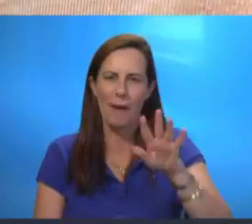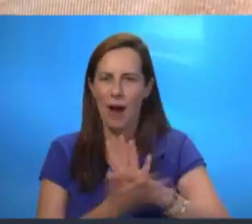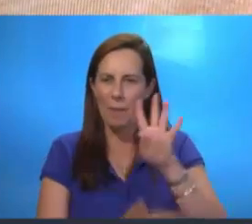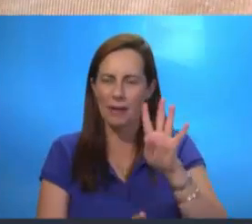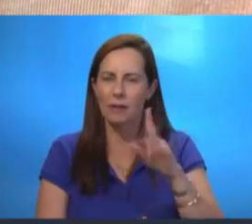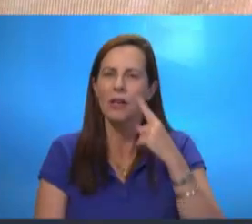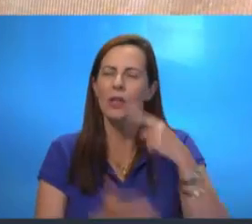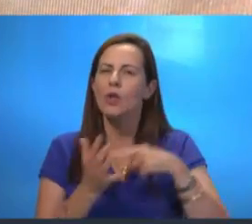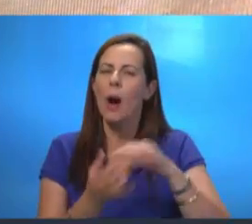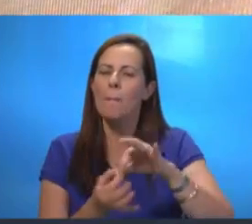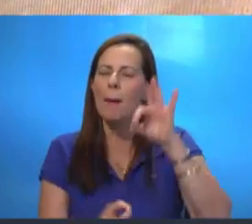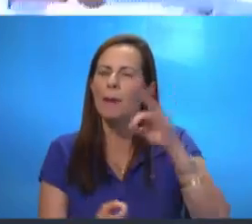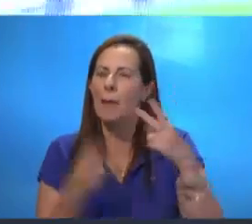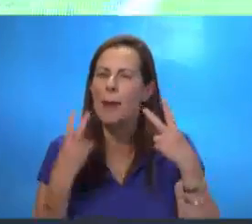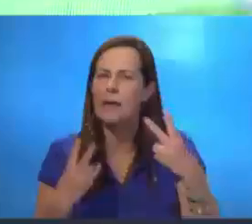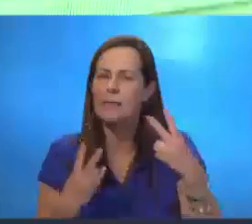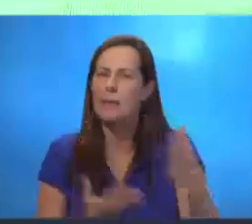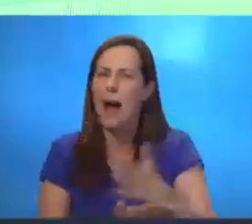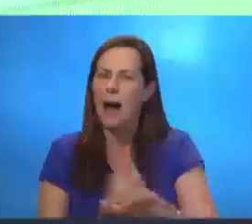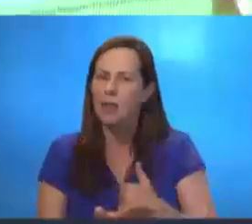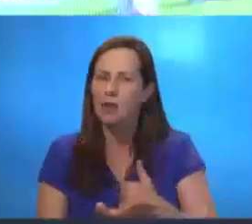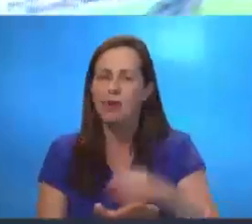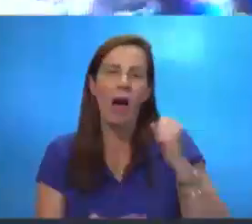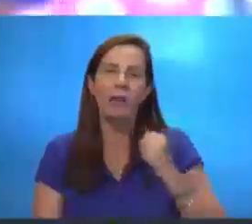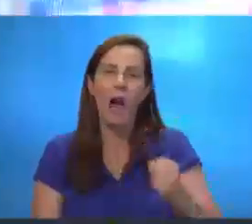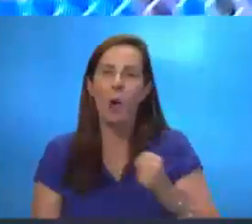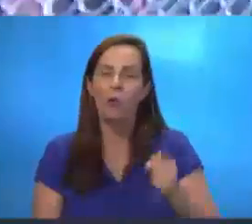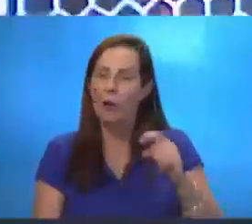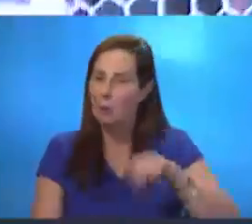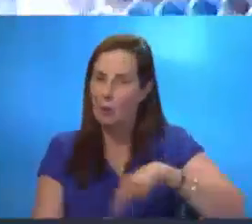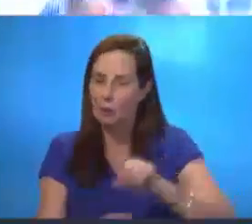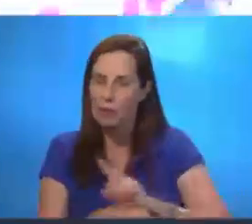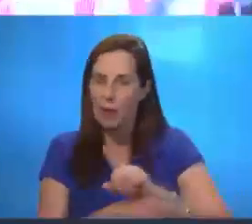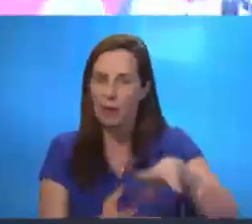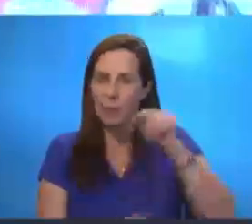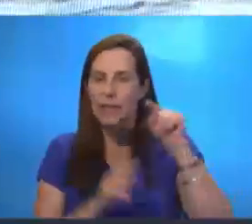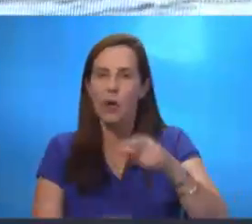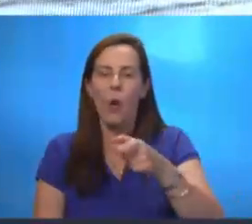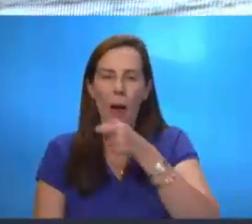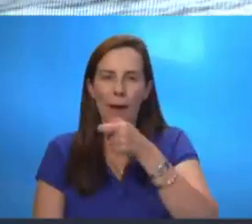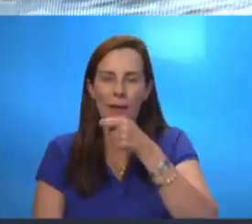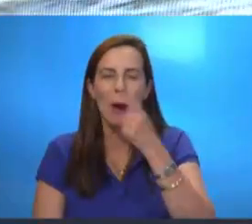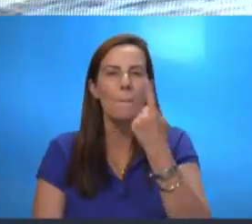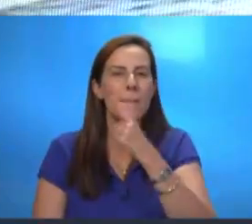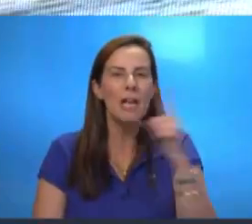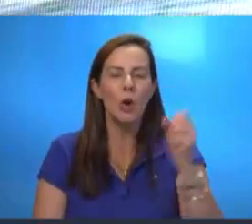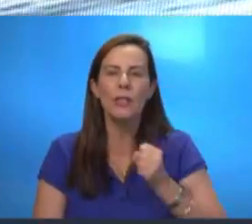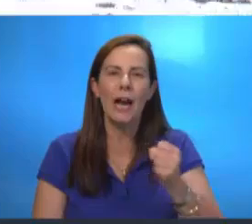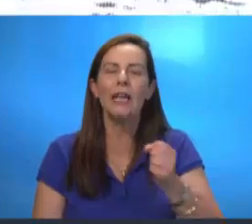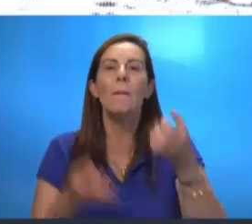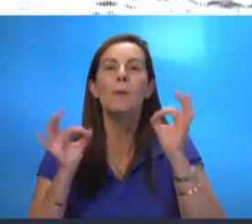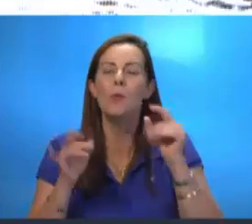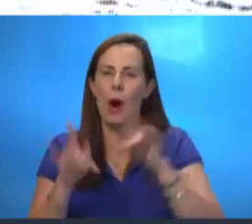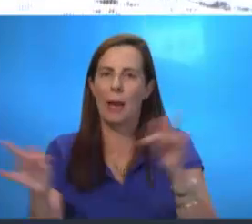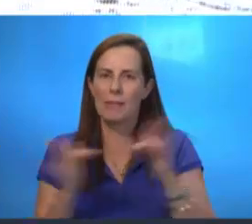את הפרמטר המרכזי בהכנסות, התיירות. בזמן המונדיאל הגיעו לברזיל מיליון תיירים במיוחד